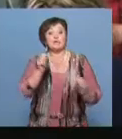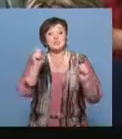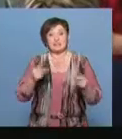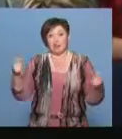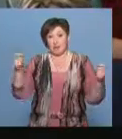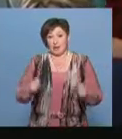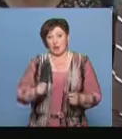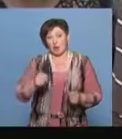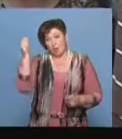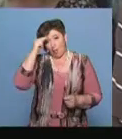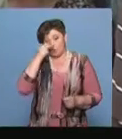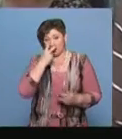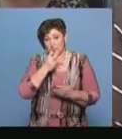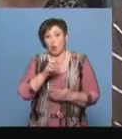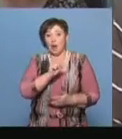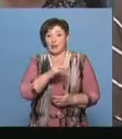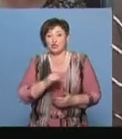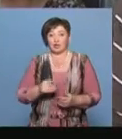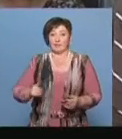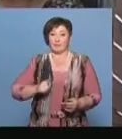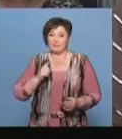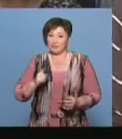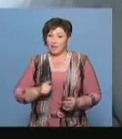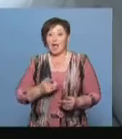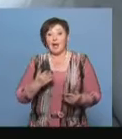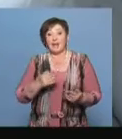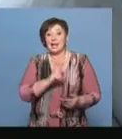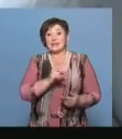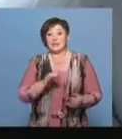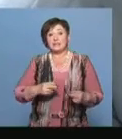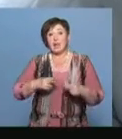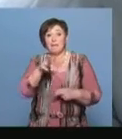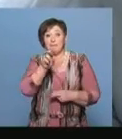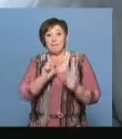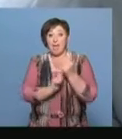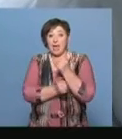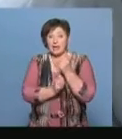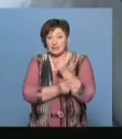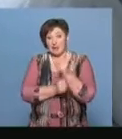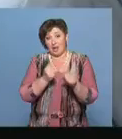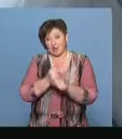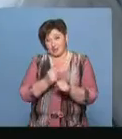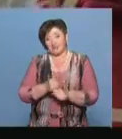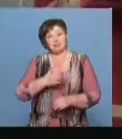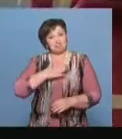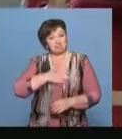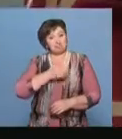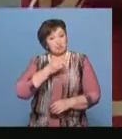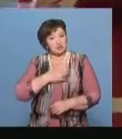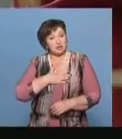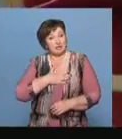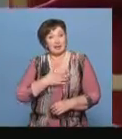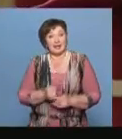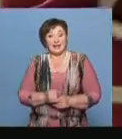приехали поучиться лыкоплетению у алнашского умельца. Кеской мастерице по бересте Вере Касимовой новое дело пришлось по душе. Чистить